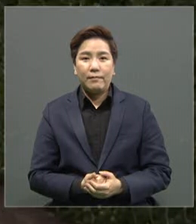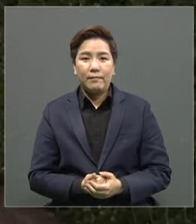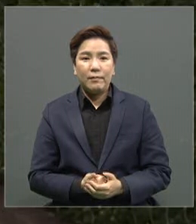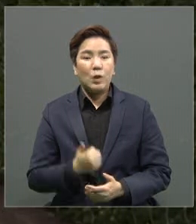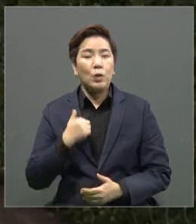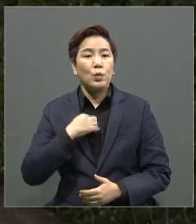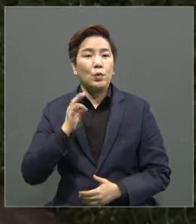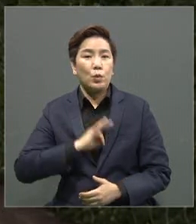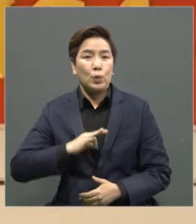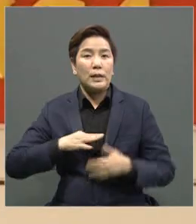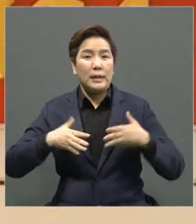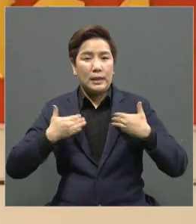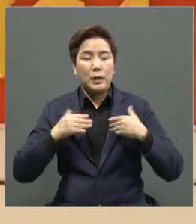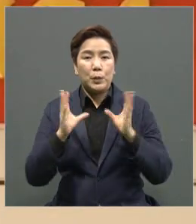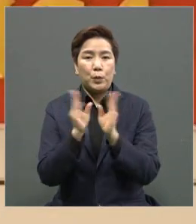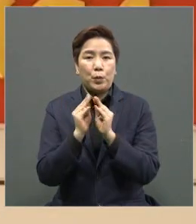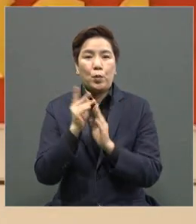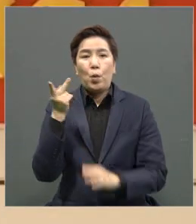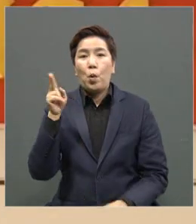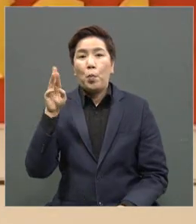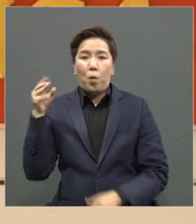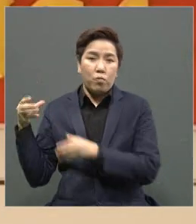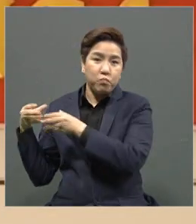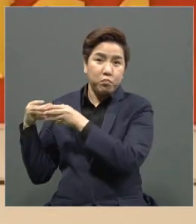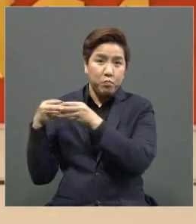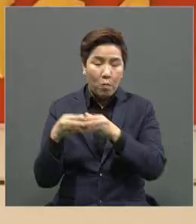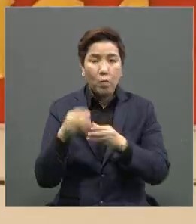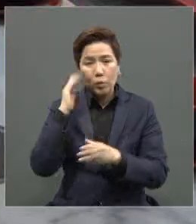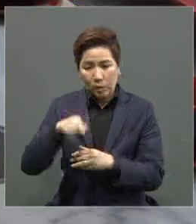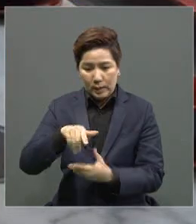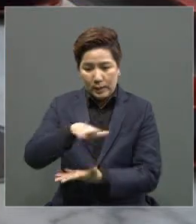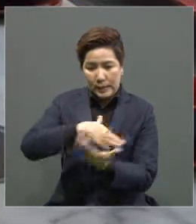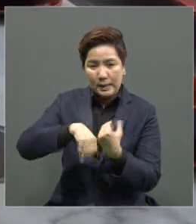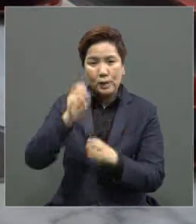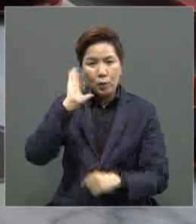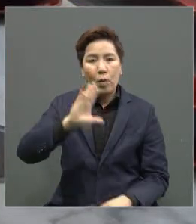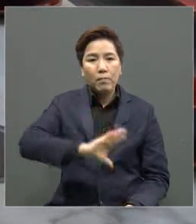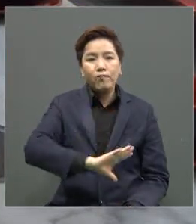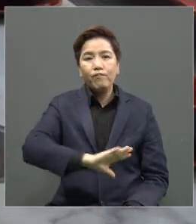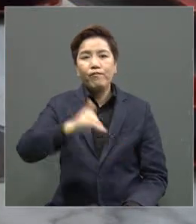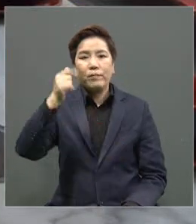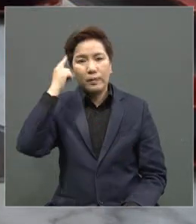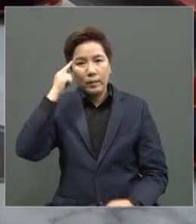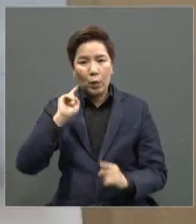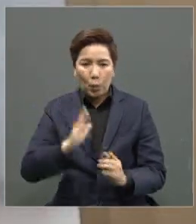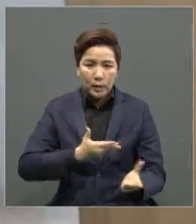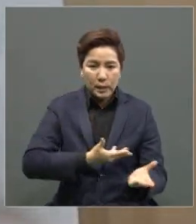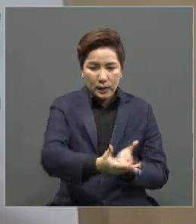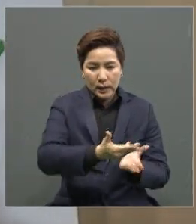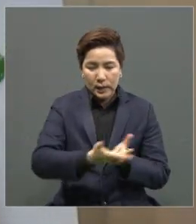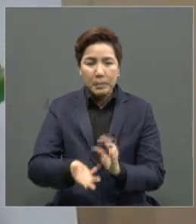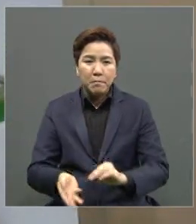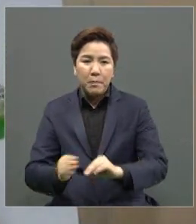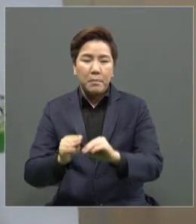รู้สึกยินดีค่ะที่มีการประชุมคณะรัฐมนตรีมองว่าจะทำให้เศรษฐกิจที่นี่ดีขึ้นค่ะมีการจับจ่ายใช้สอยมาก